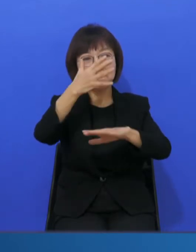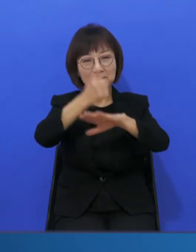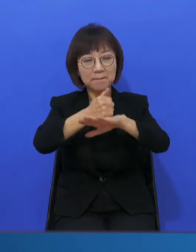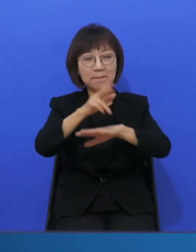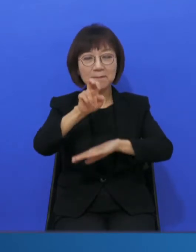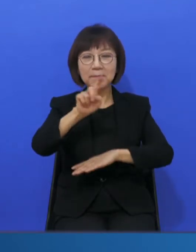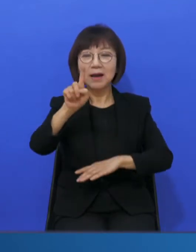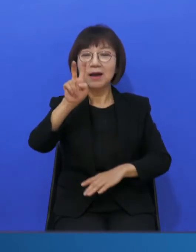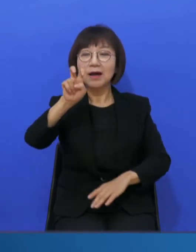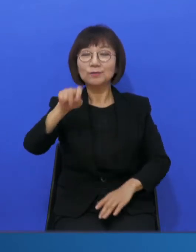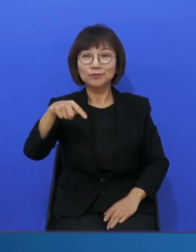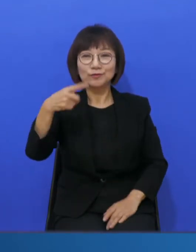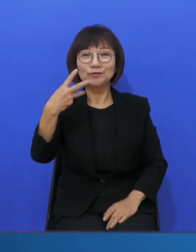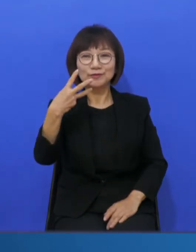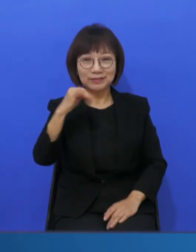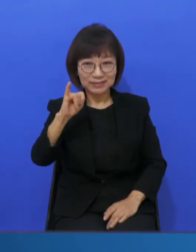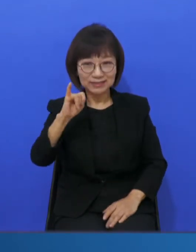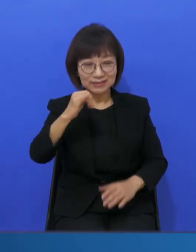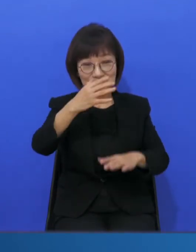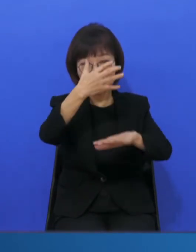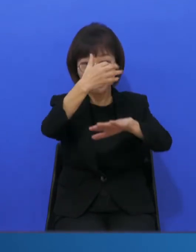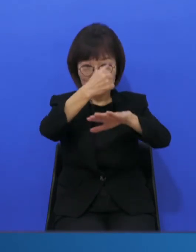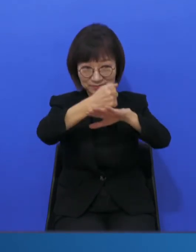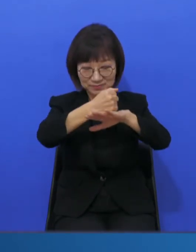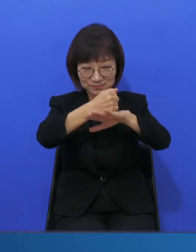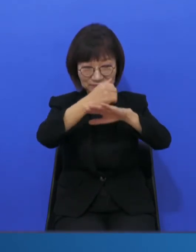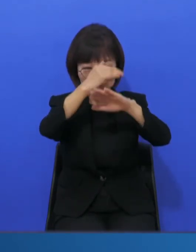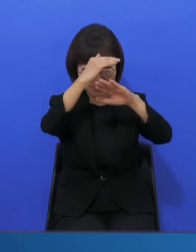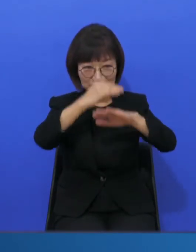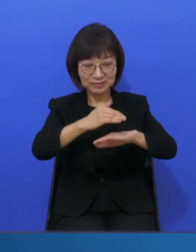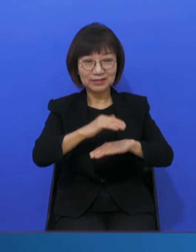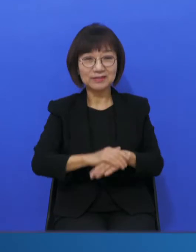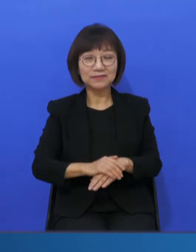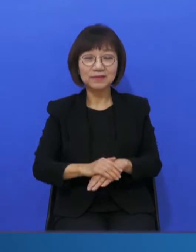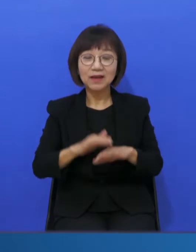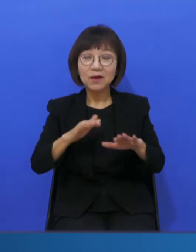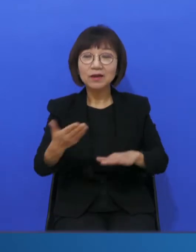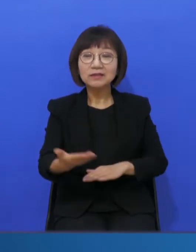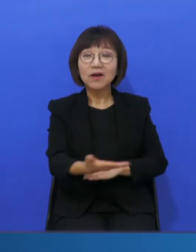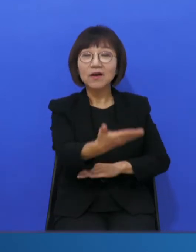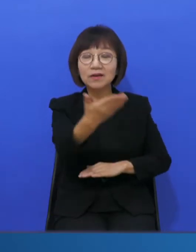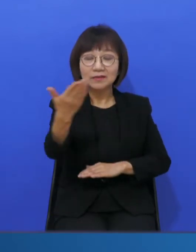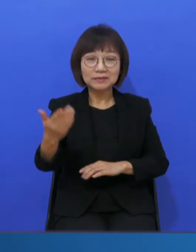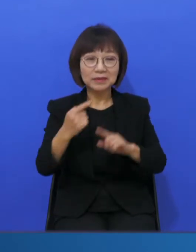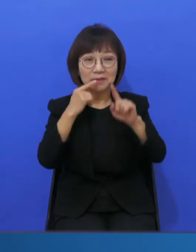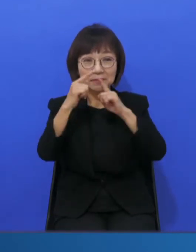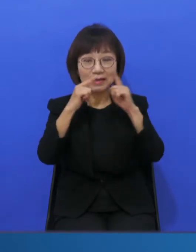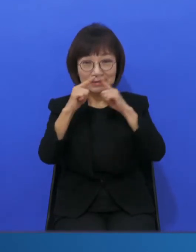messages there. 오늘 여러분들이 말씀을 붙잡기 전에 먼저